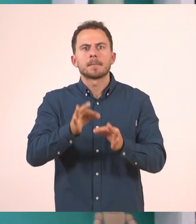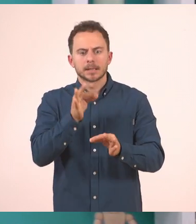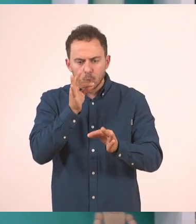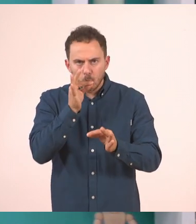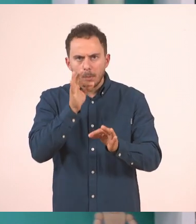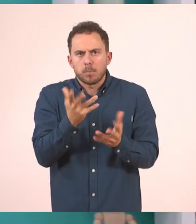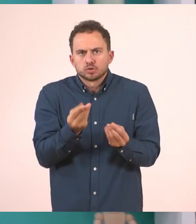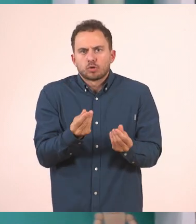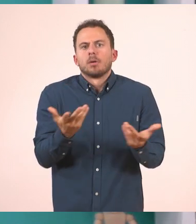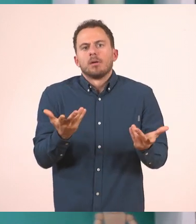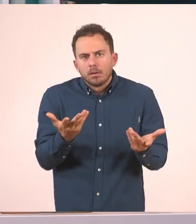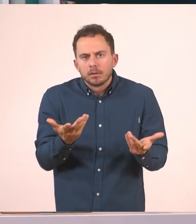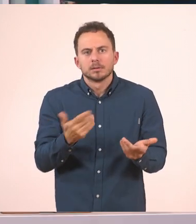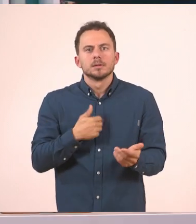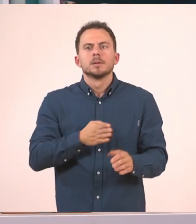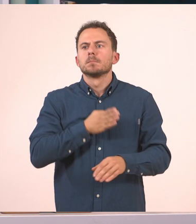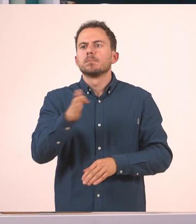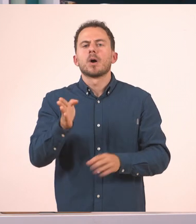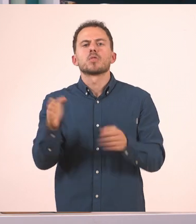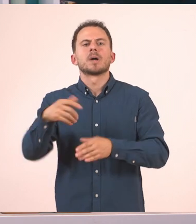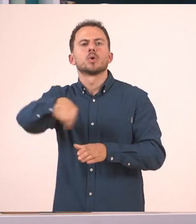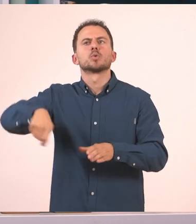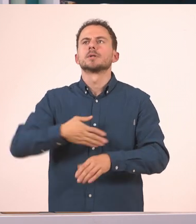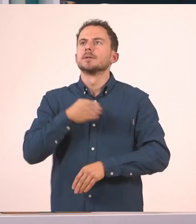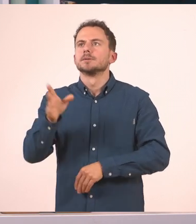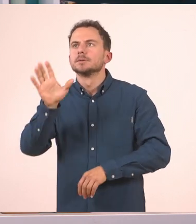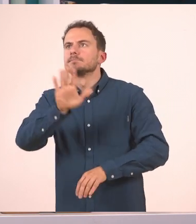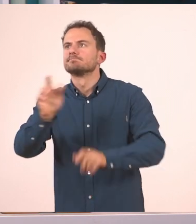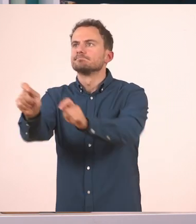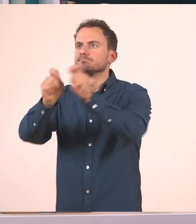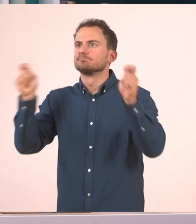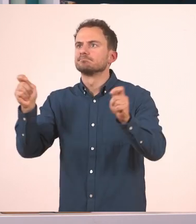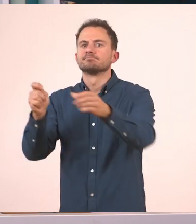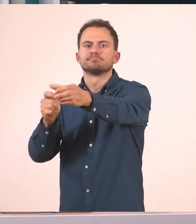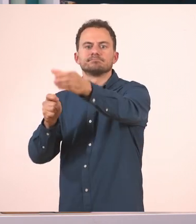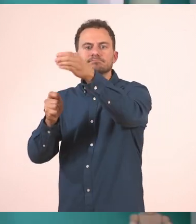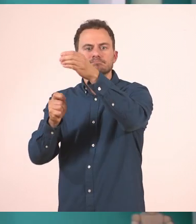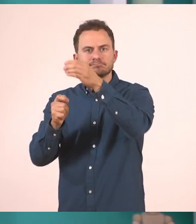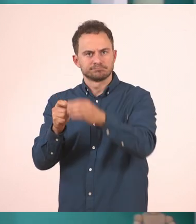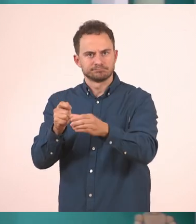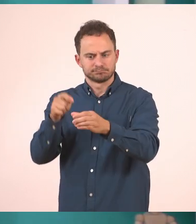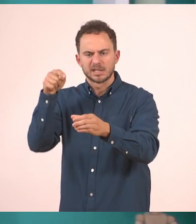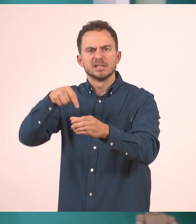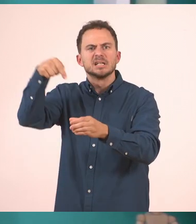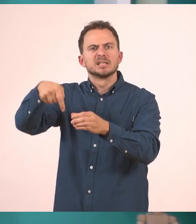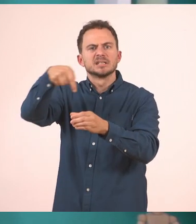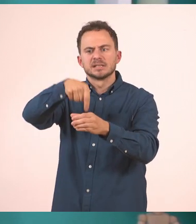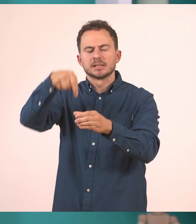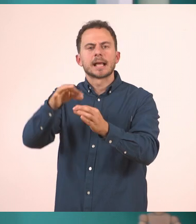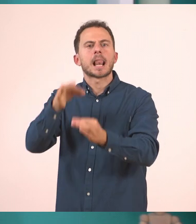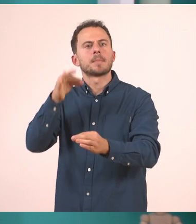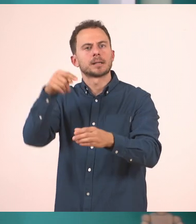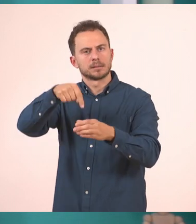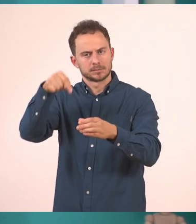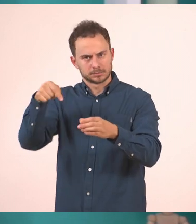καλαμάκι. Παίρνω, λοιπόν, πάω στην κουζίνα και παίρνω το πακετάκι με τα καλαμάκια. Και διαλέγω